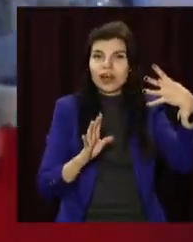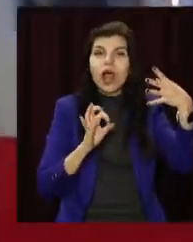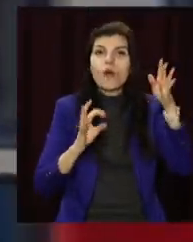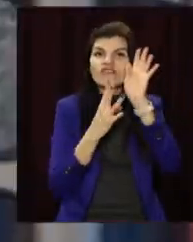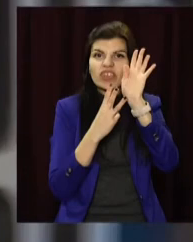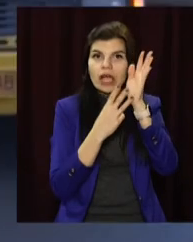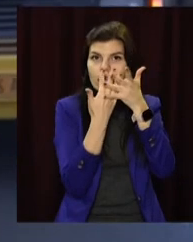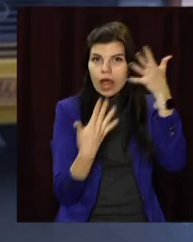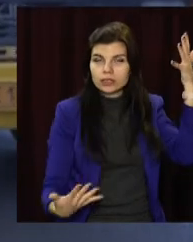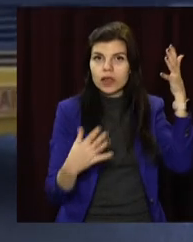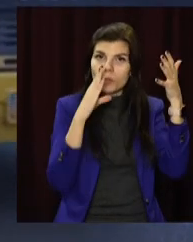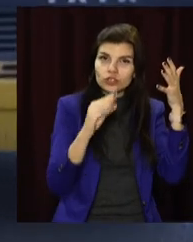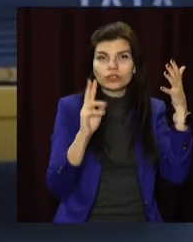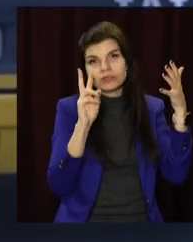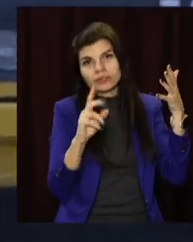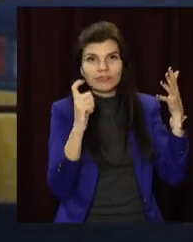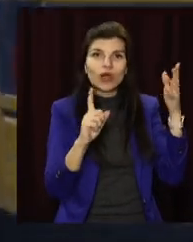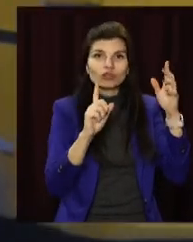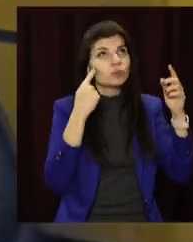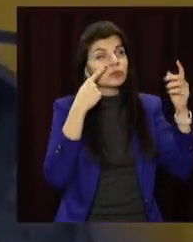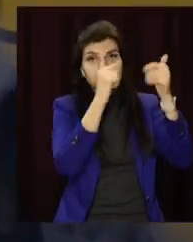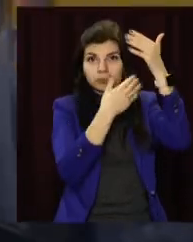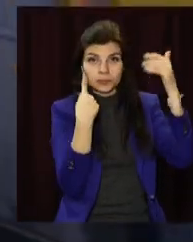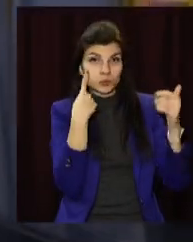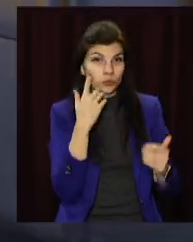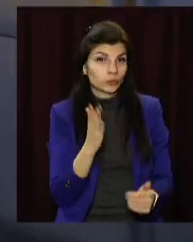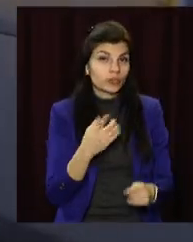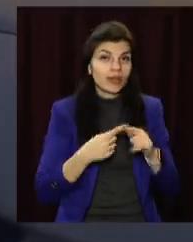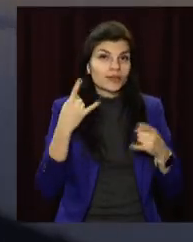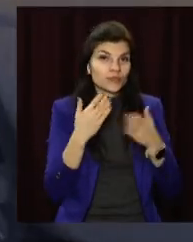8. Марія Трибушенко, Олександр Вернигоров, Open News, телеканал «Відкритий».